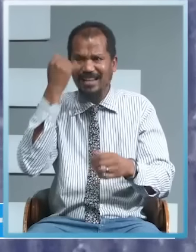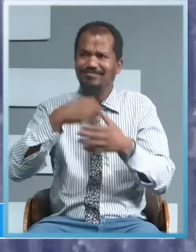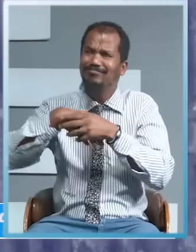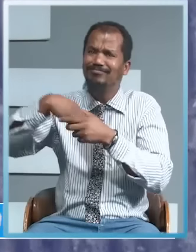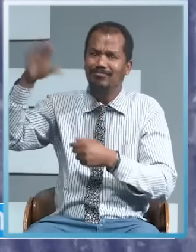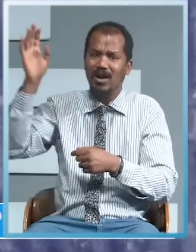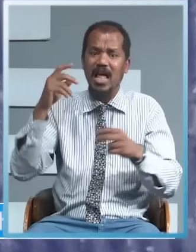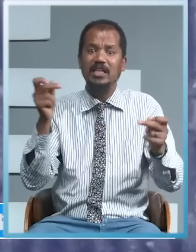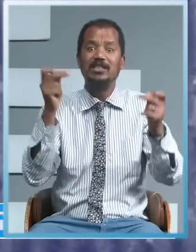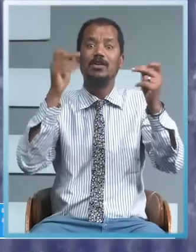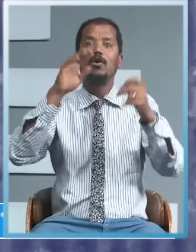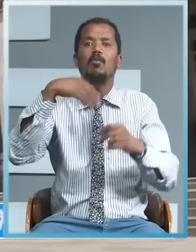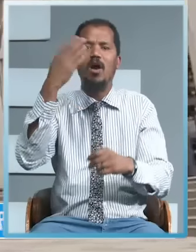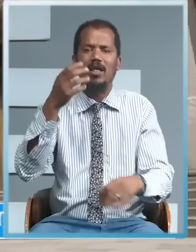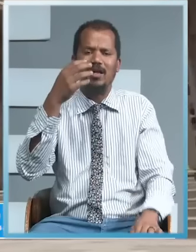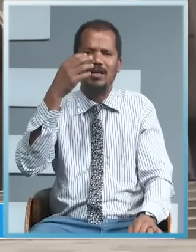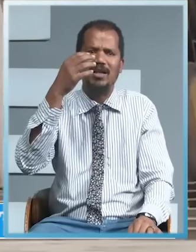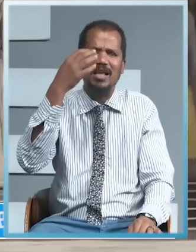መባረርና ከድል በኋላ